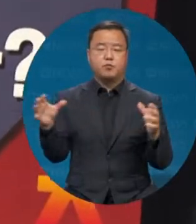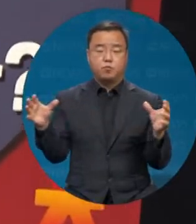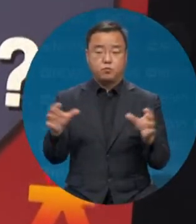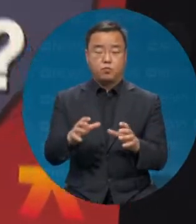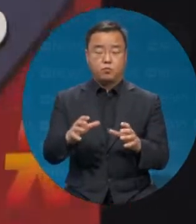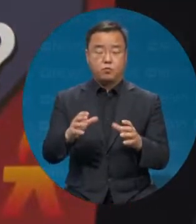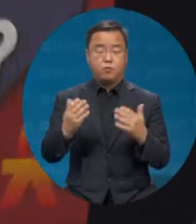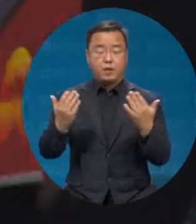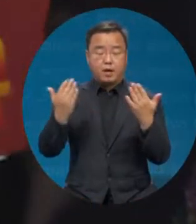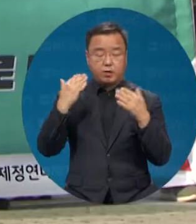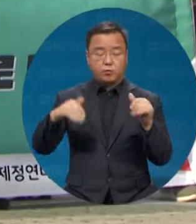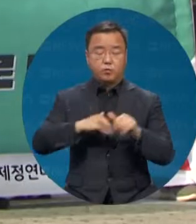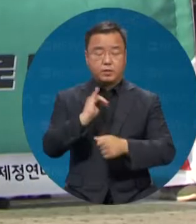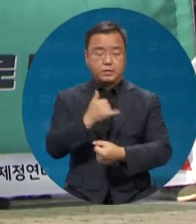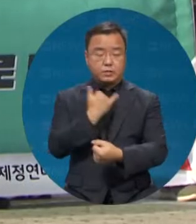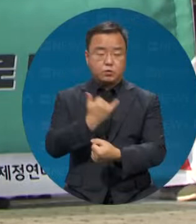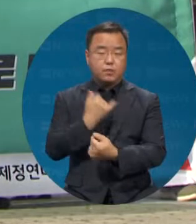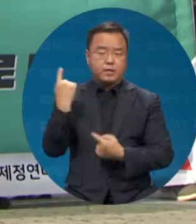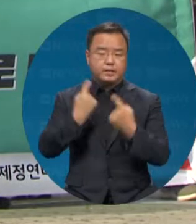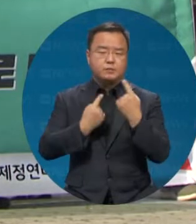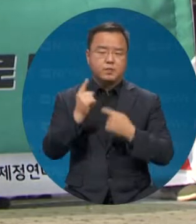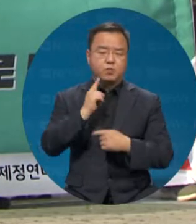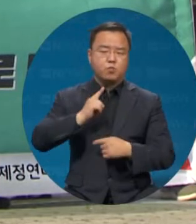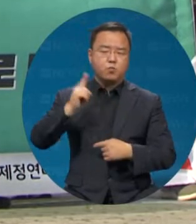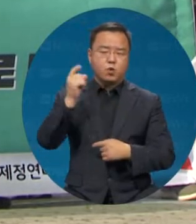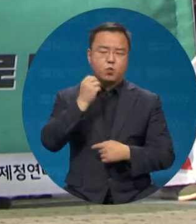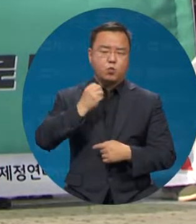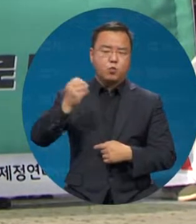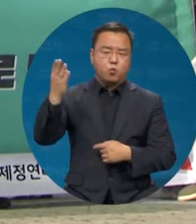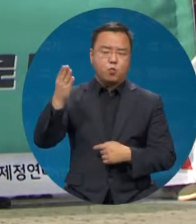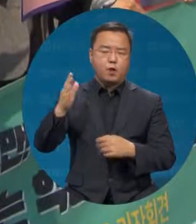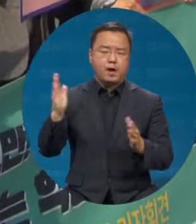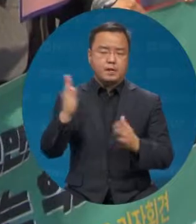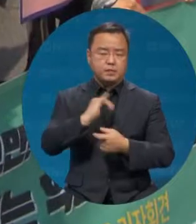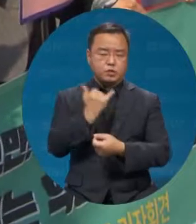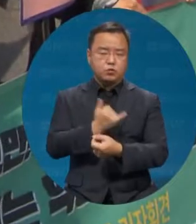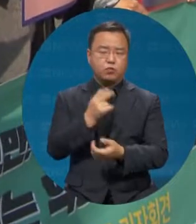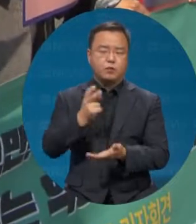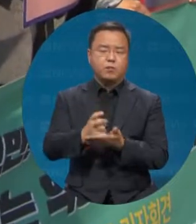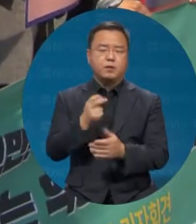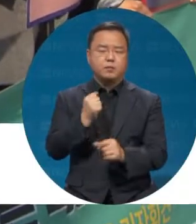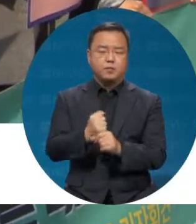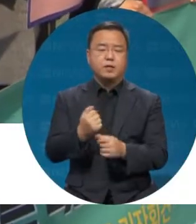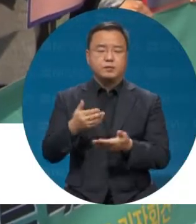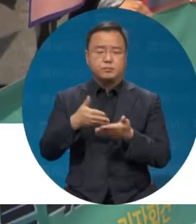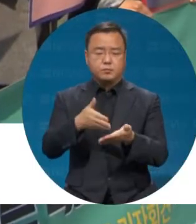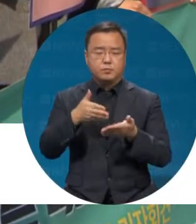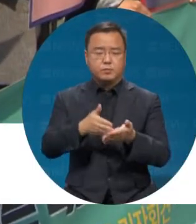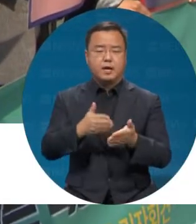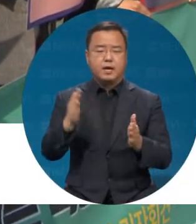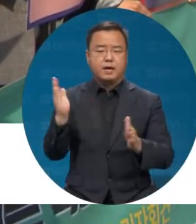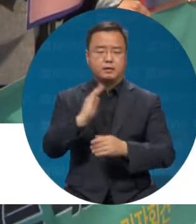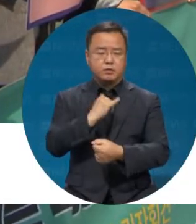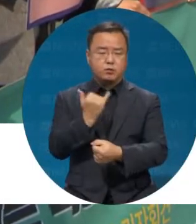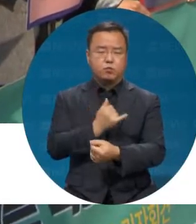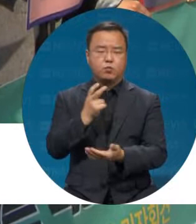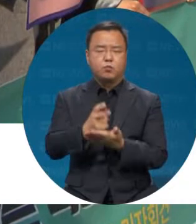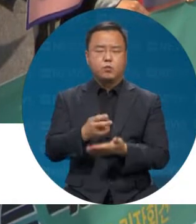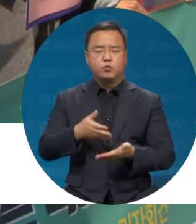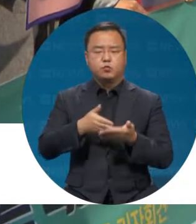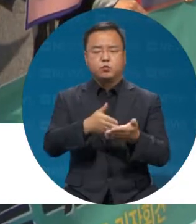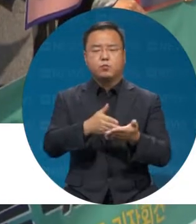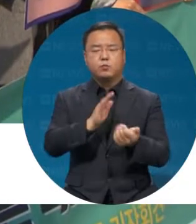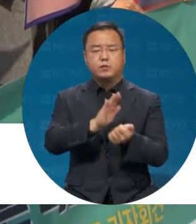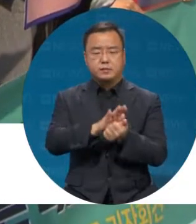인권 침해를 고발하고 학생인권법 제정을 촉구하기 위해서입니다. 학생인권법을 요구하고 지지합니다. 21대